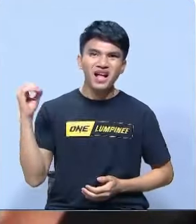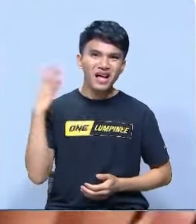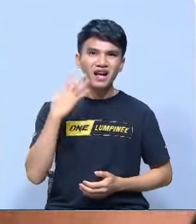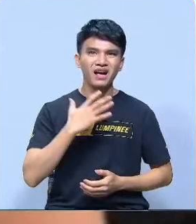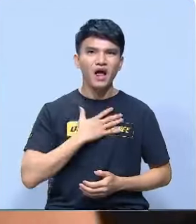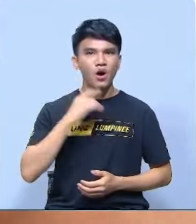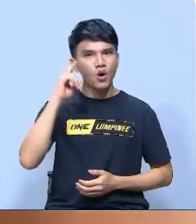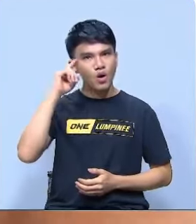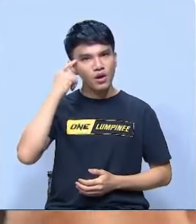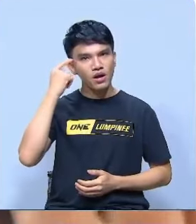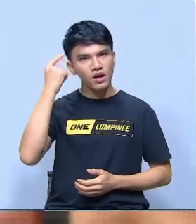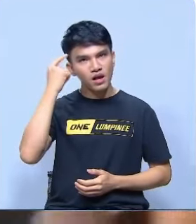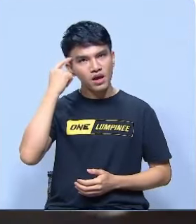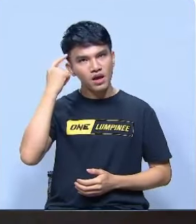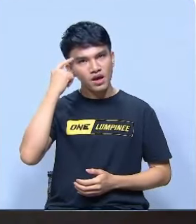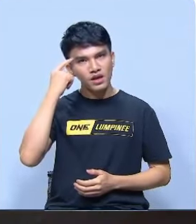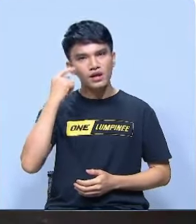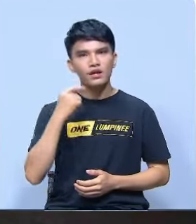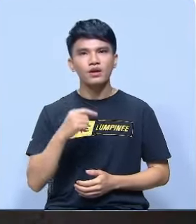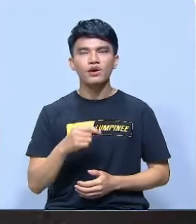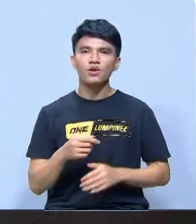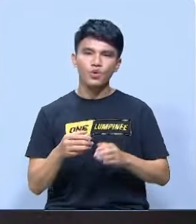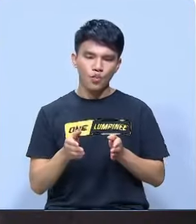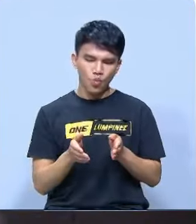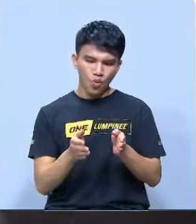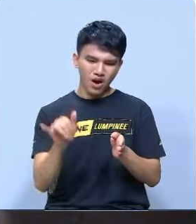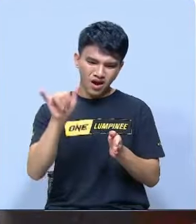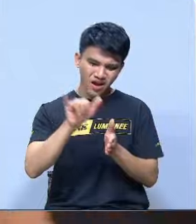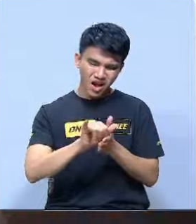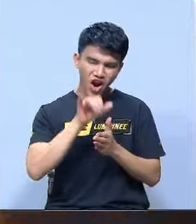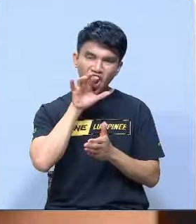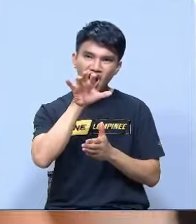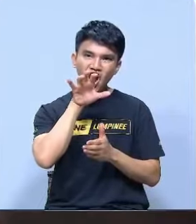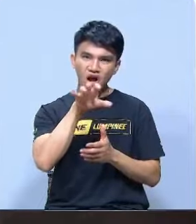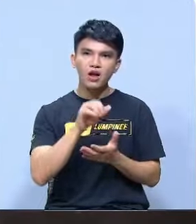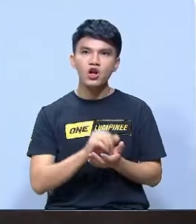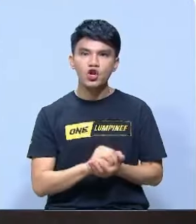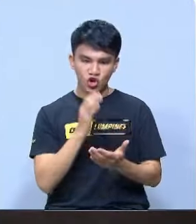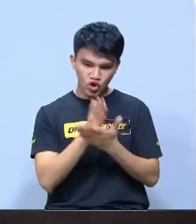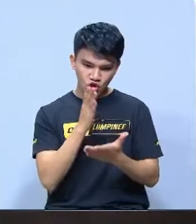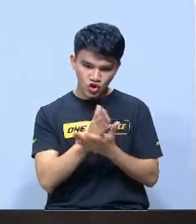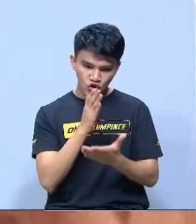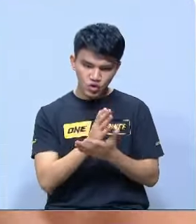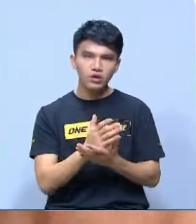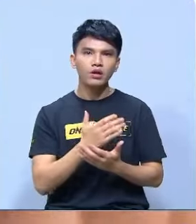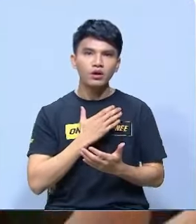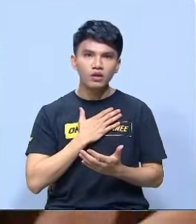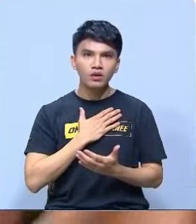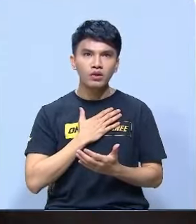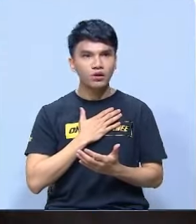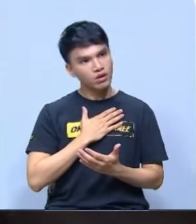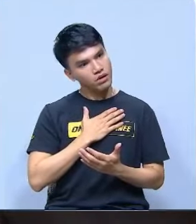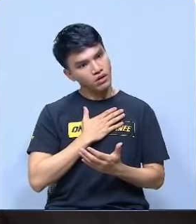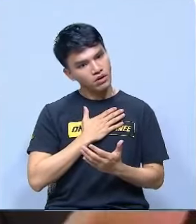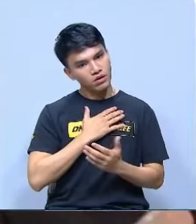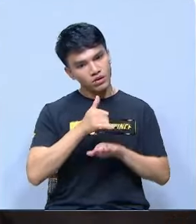ไม่รู้นึกว่าชนแบรีเออร์สีส้มแล้วพี่เขาตะโกนพี่เขาตะโกนเขาบอกว่าหยุดหยุดหนูชนคนหนูเลยว่าเบรกคือหนู